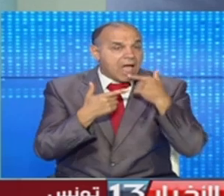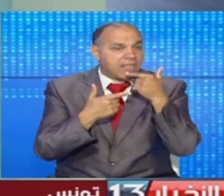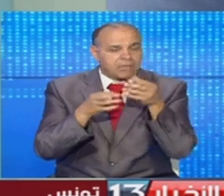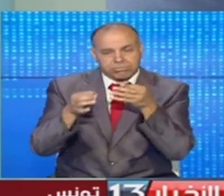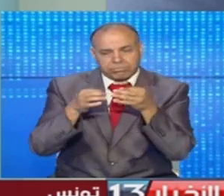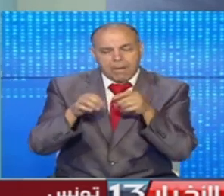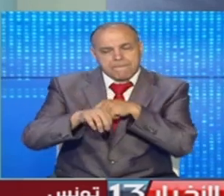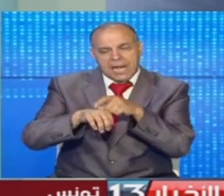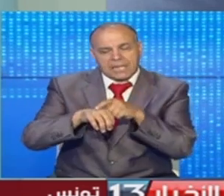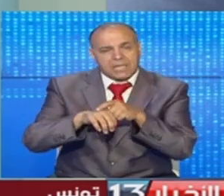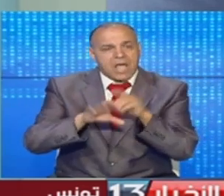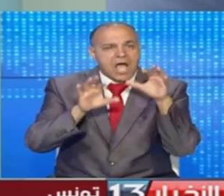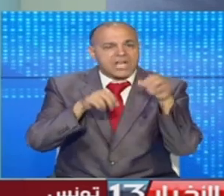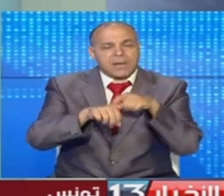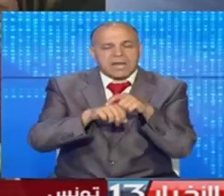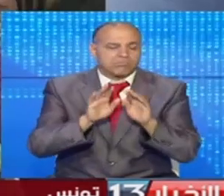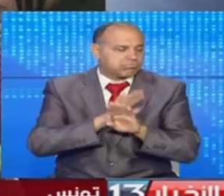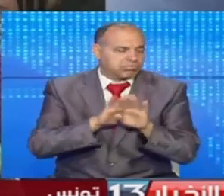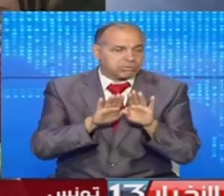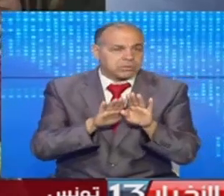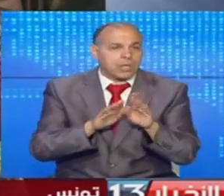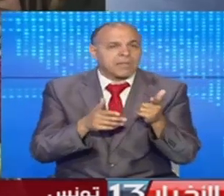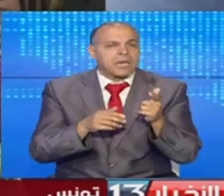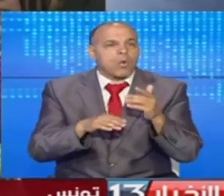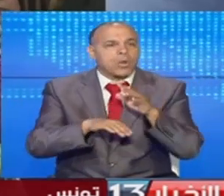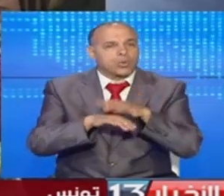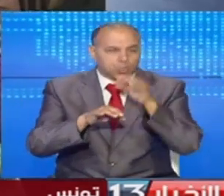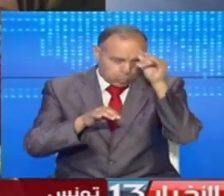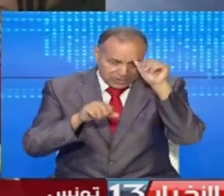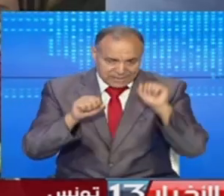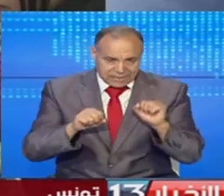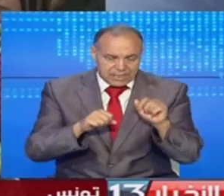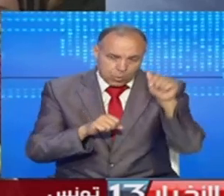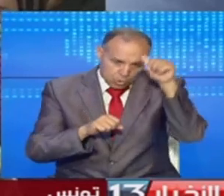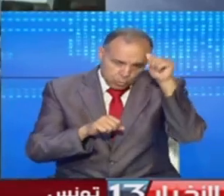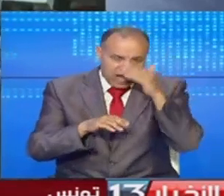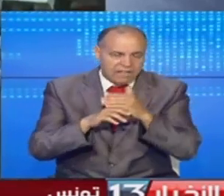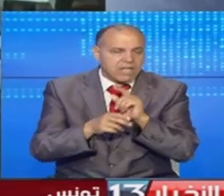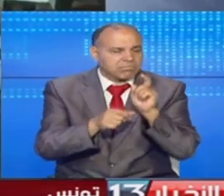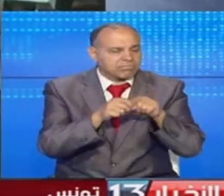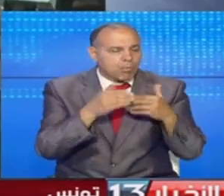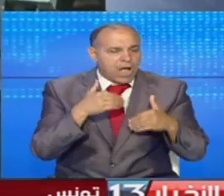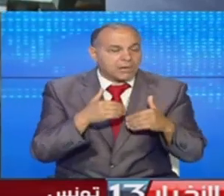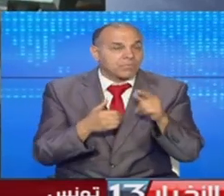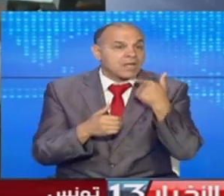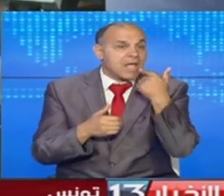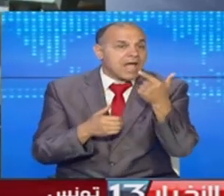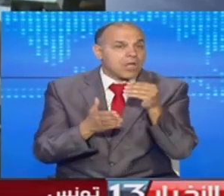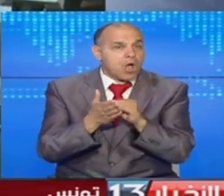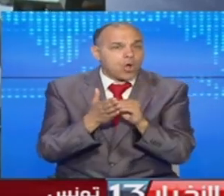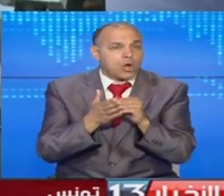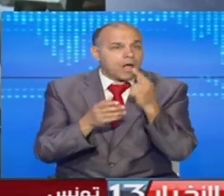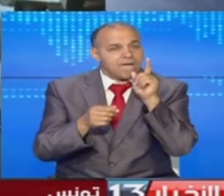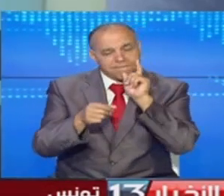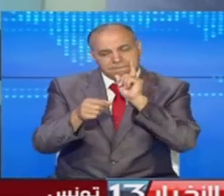الحوكمة المحلية بعشر بلديات في كل من ولايات تونس الكبرى وجندوبة وقفصة. وبينت الدراسة أيضا بأن